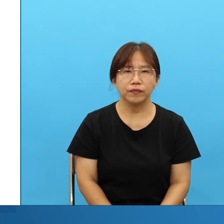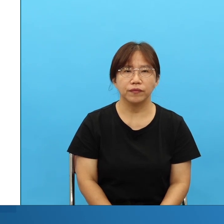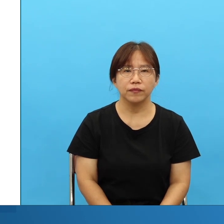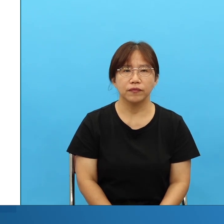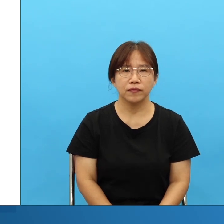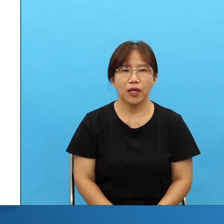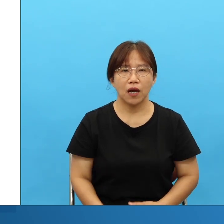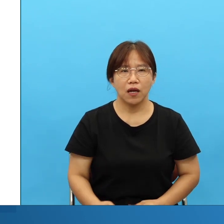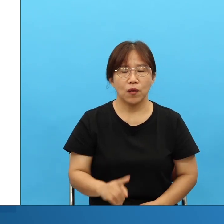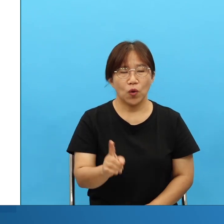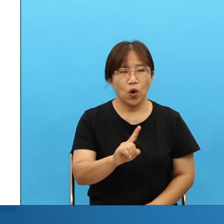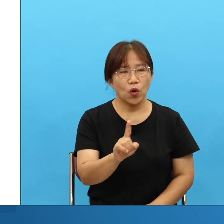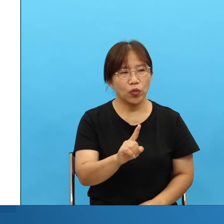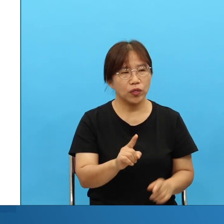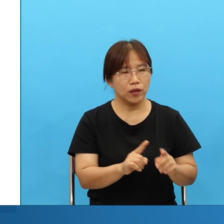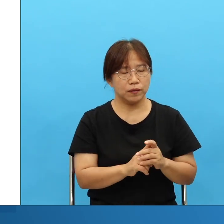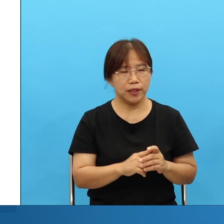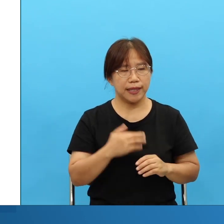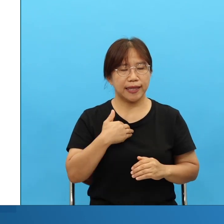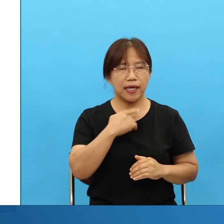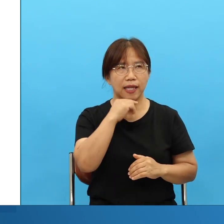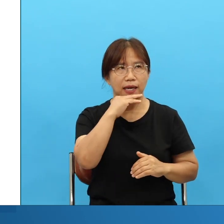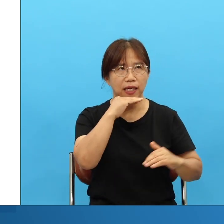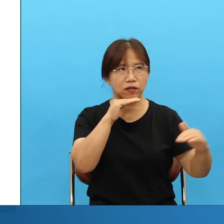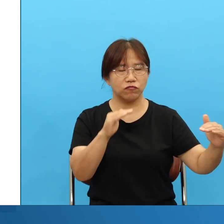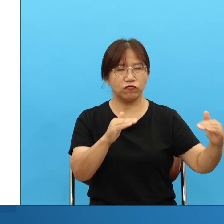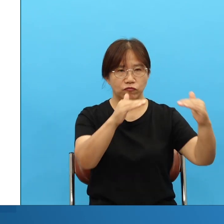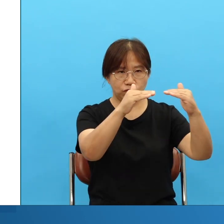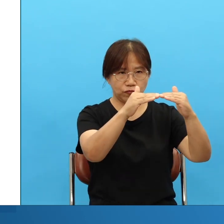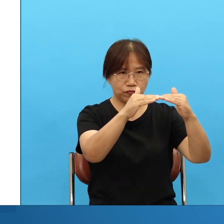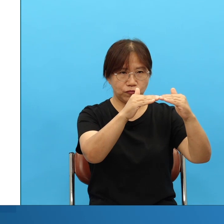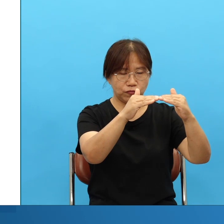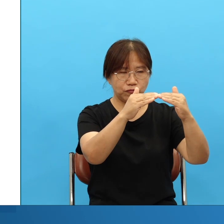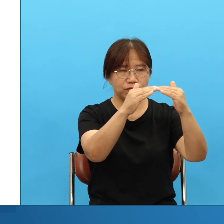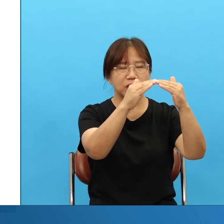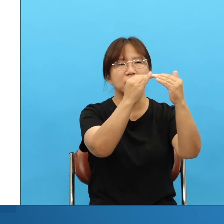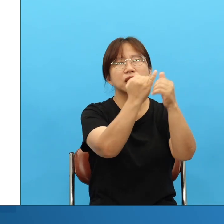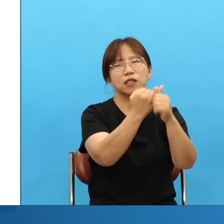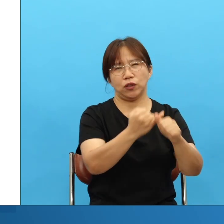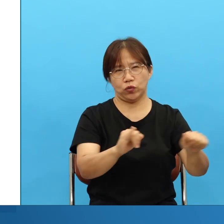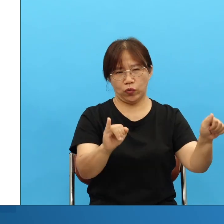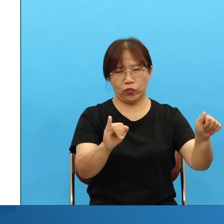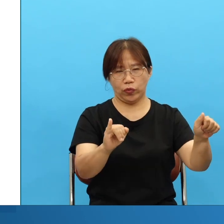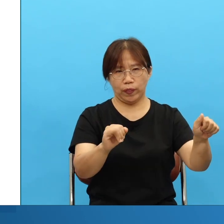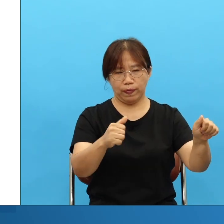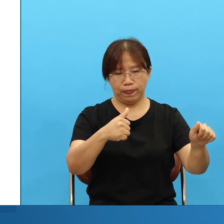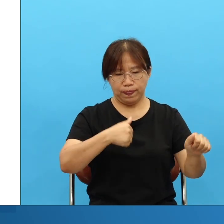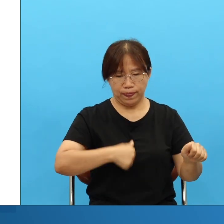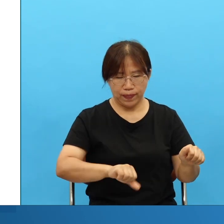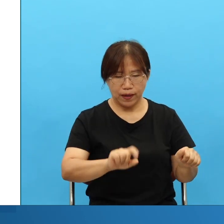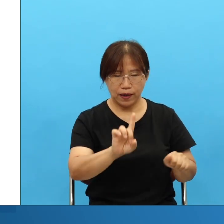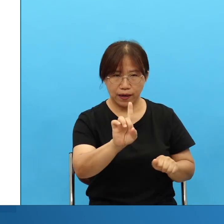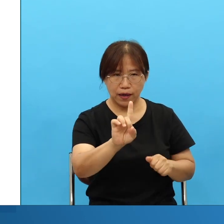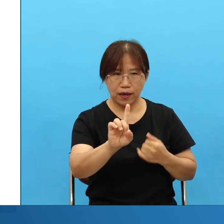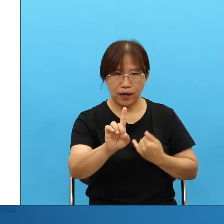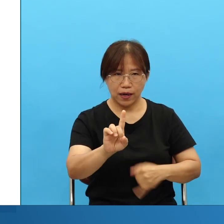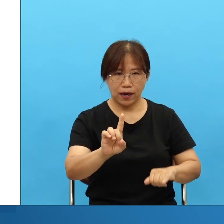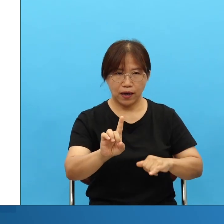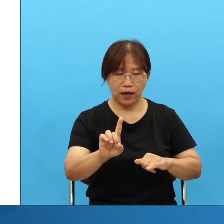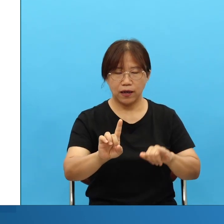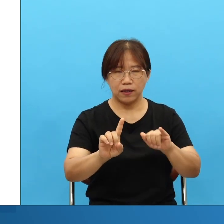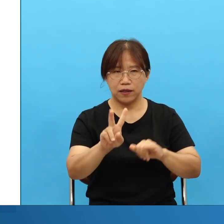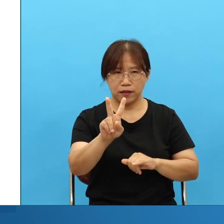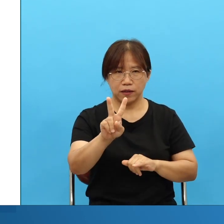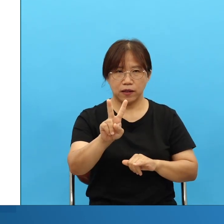이 친구는 저하고 나이가 같아요. 이혼을 당했어요. 근데 딸 하나 아들 하나 있는데 계속 의심을 하는